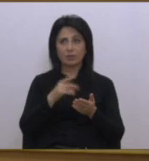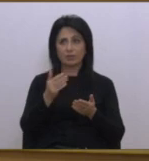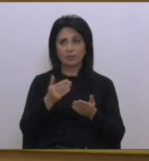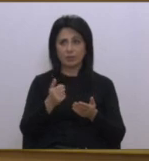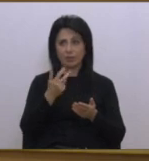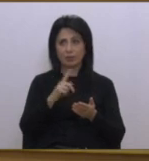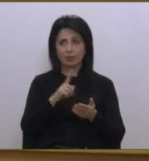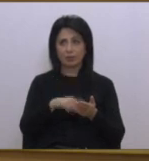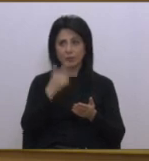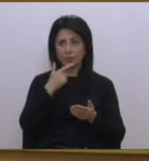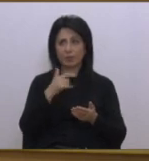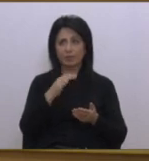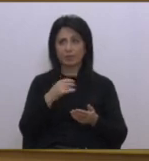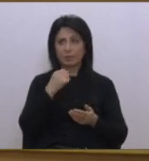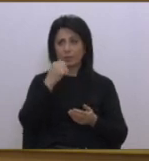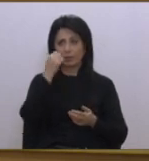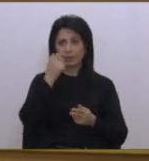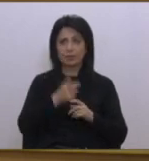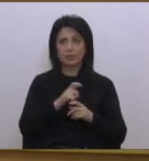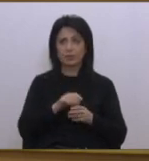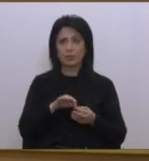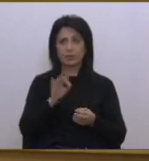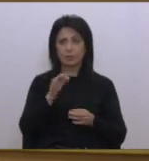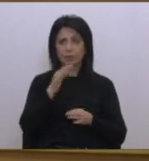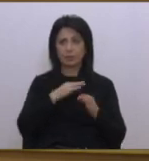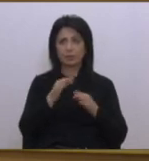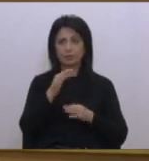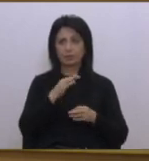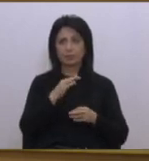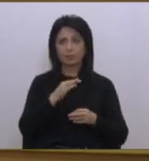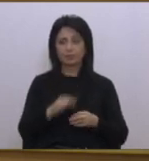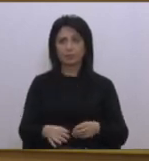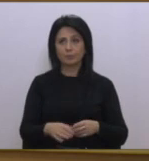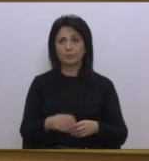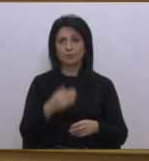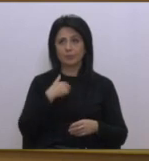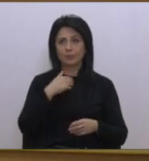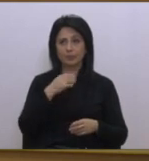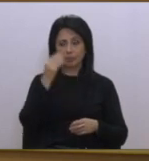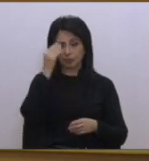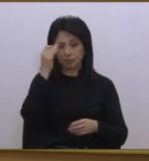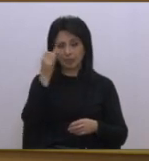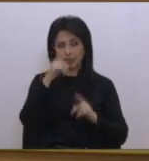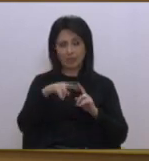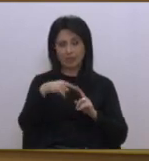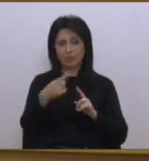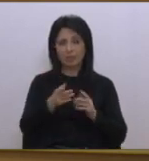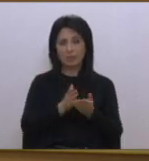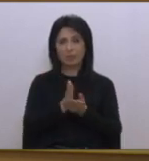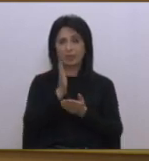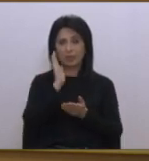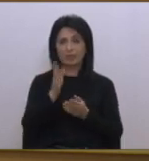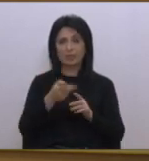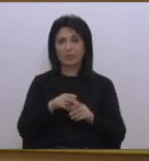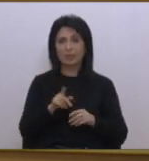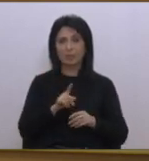ამდენი კითხვა და მგივიდა. Მადლობა, რომ ძალიან ამომწურავად უპასუხეთ. ჩემი შემდეგი ინტერესის მიმართულება იქნება